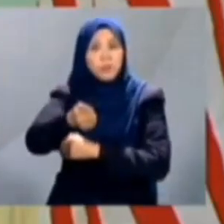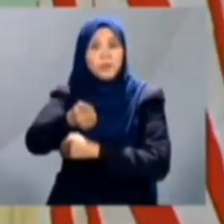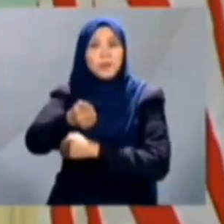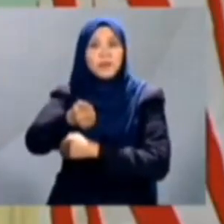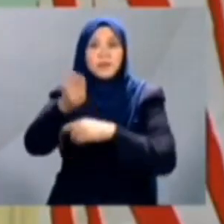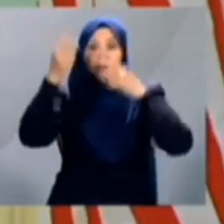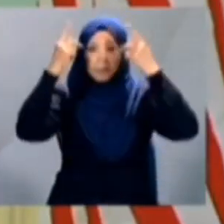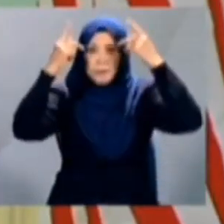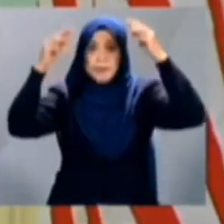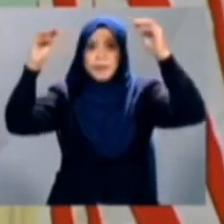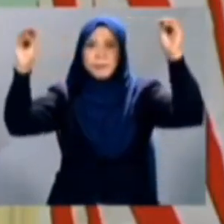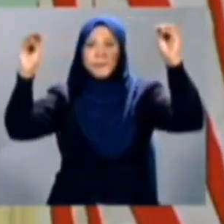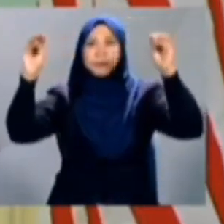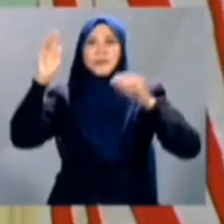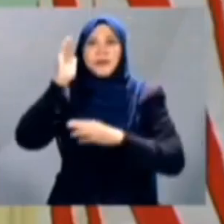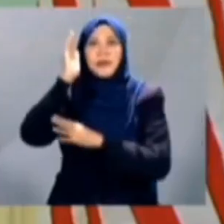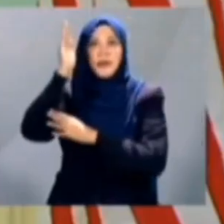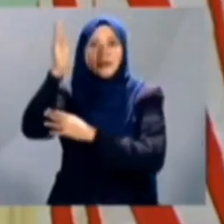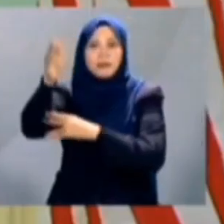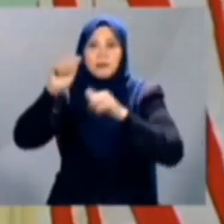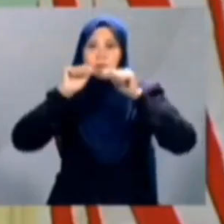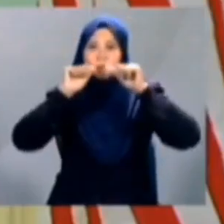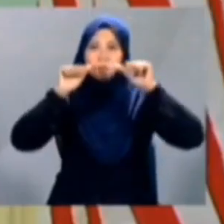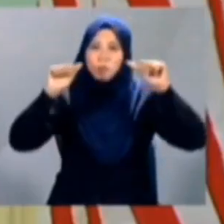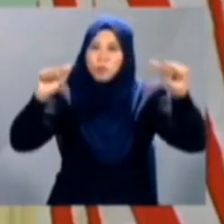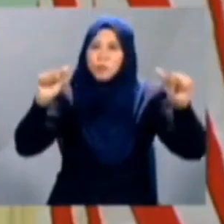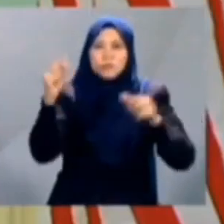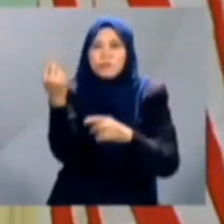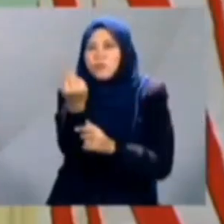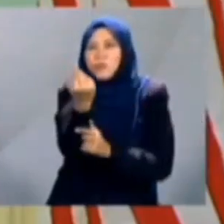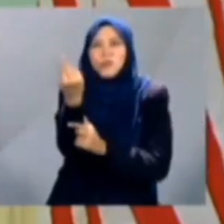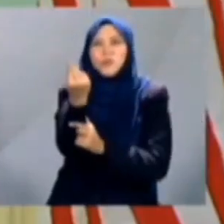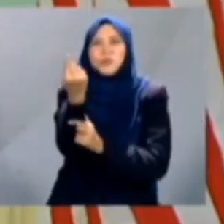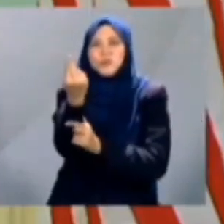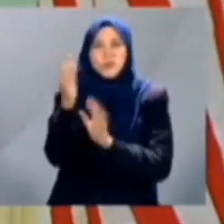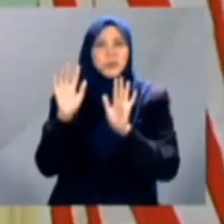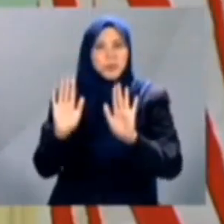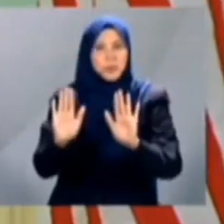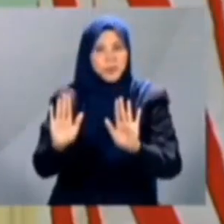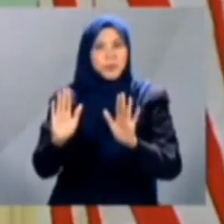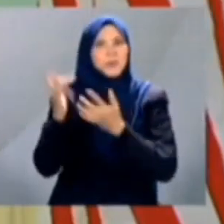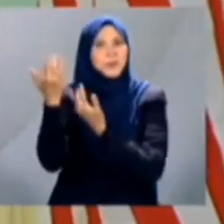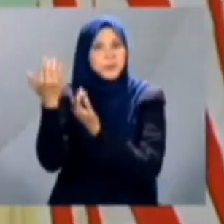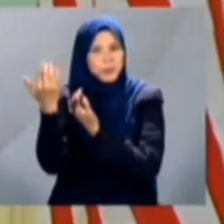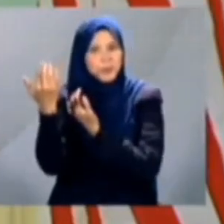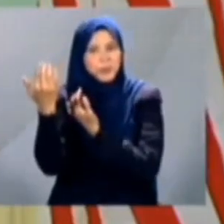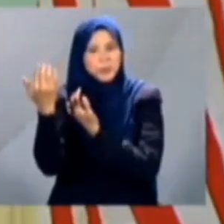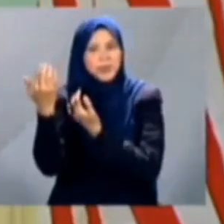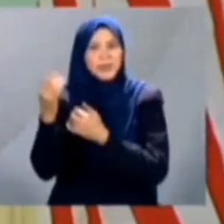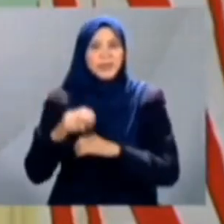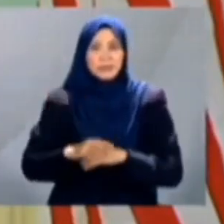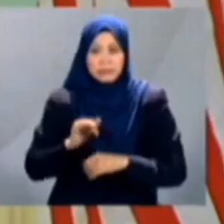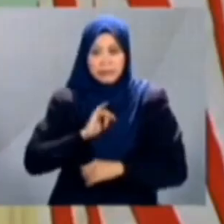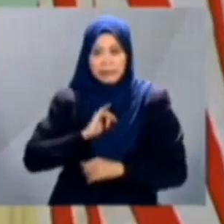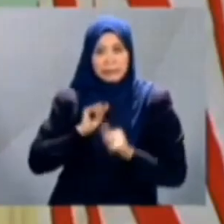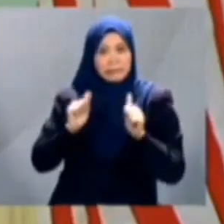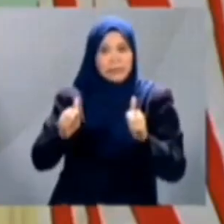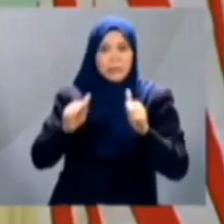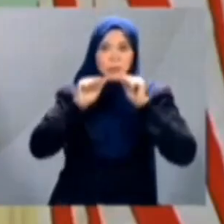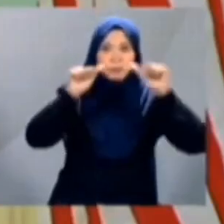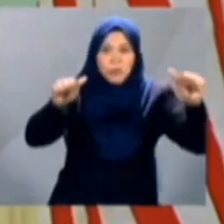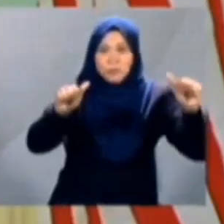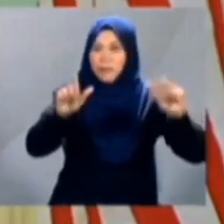bomap dan menteri akan mengumumkannya sesuatu jadi kita tunggu nah saya teko nanti saya umum